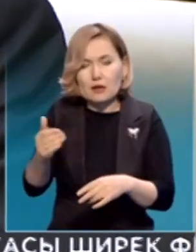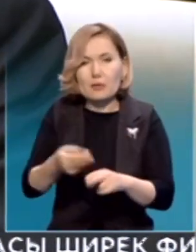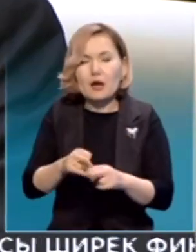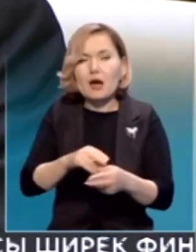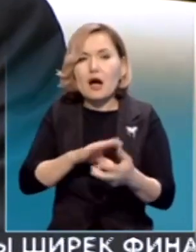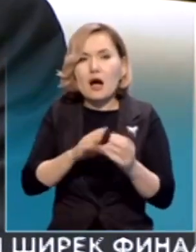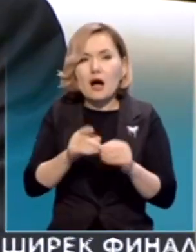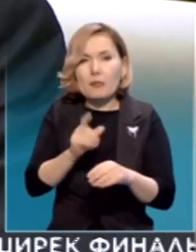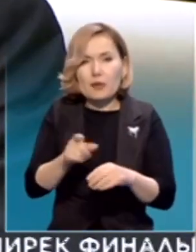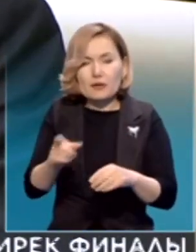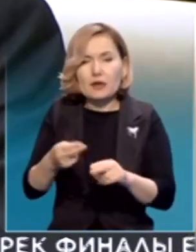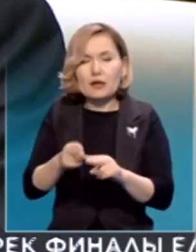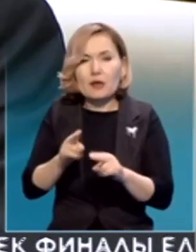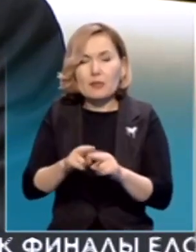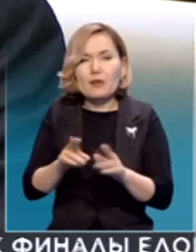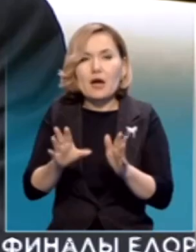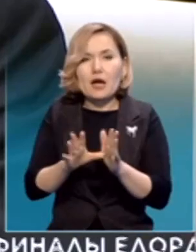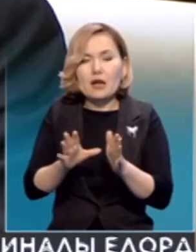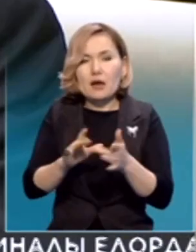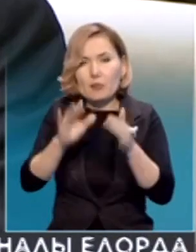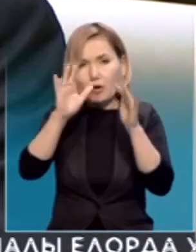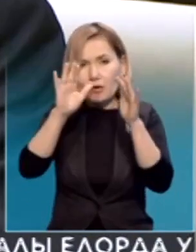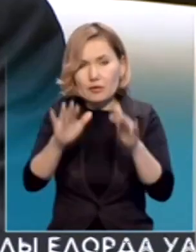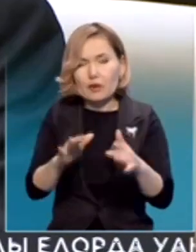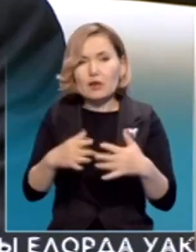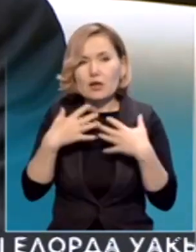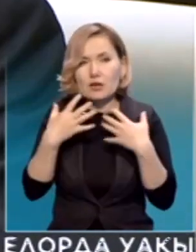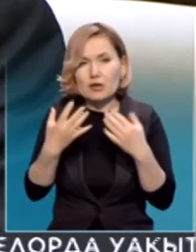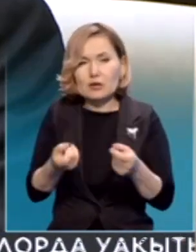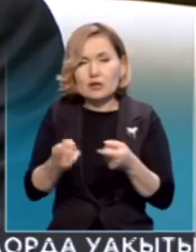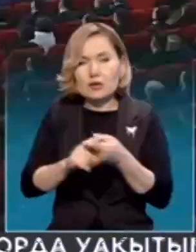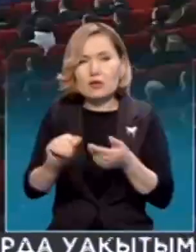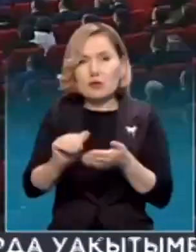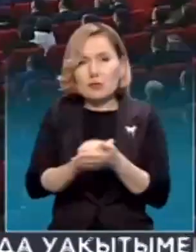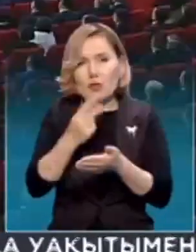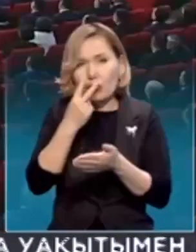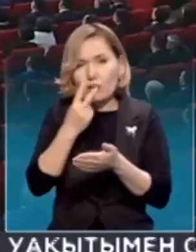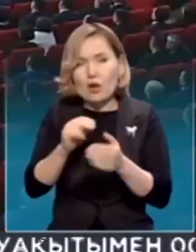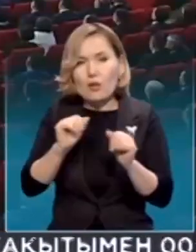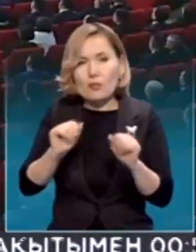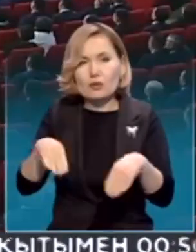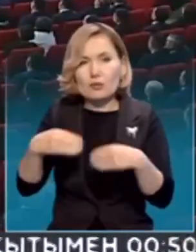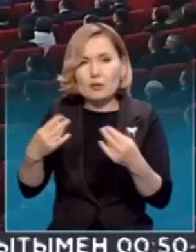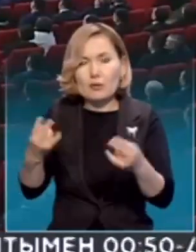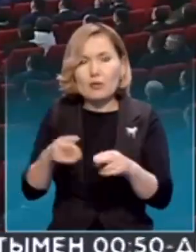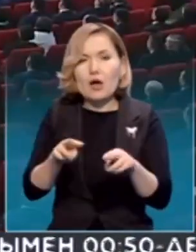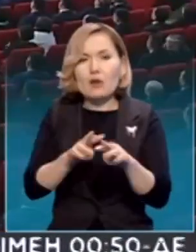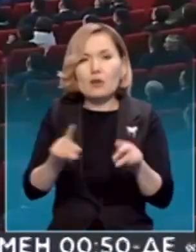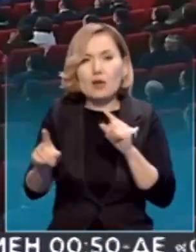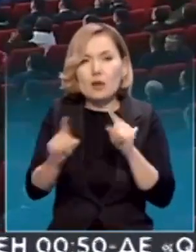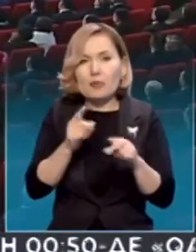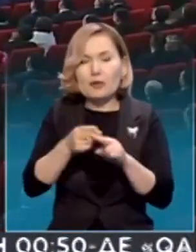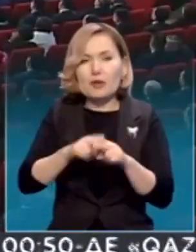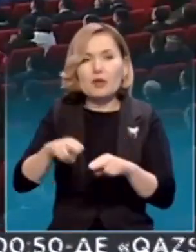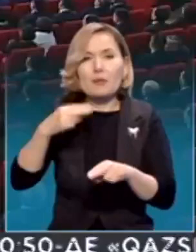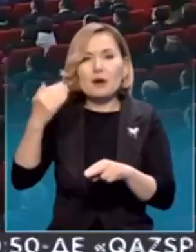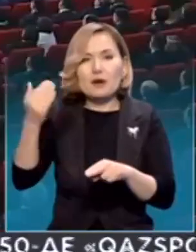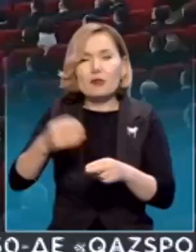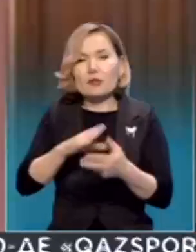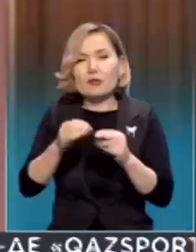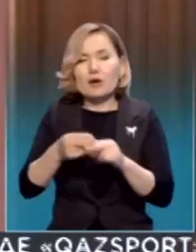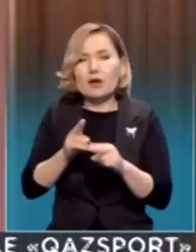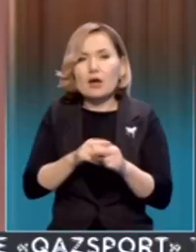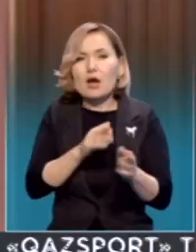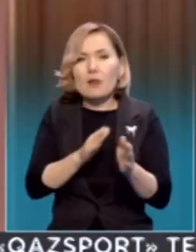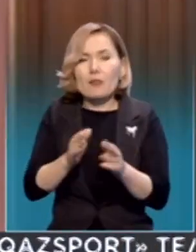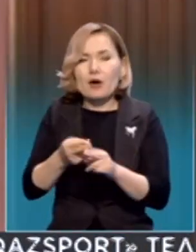Азаматтарға олардың электронды денсаулық паспорттарын көруге толық мүмкіндік берілу керек. Үкіметтің кеңейтілген отырысында президентте